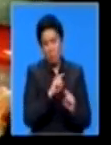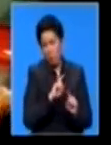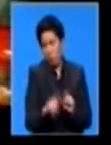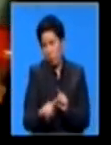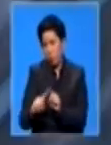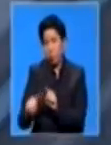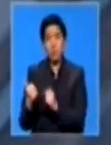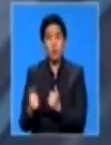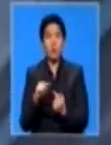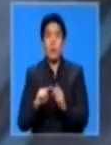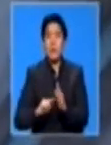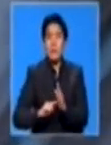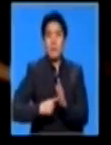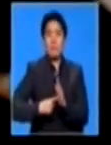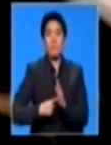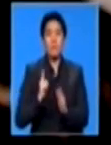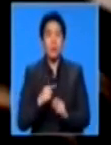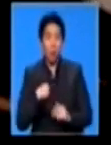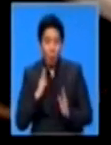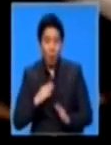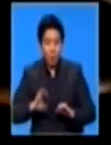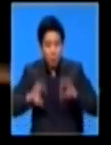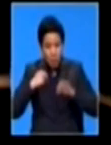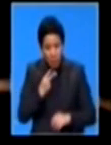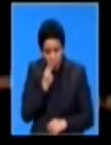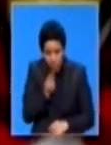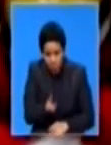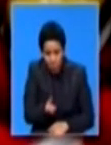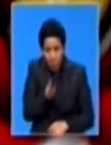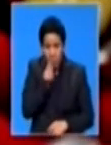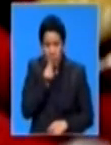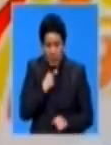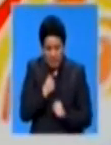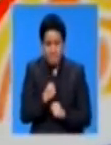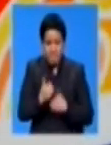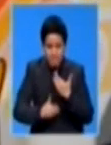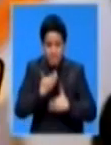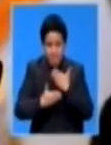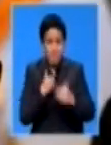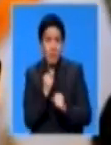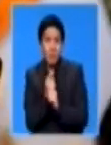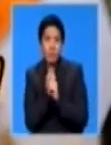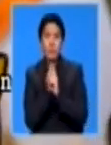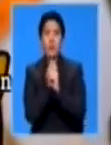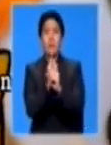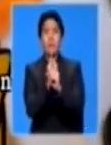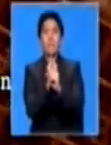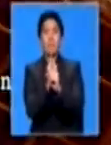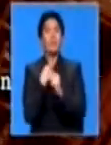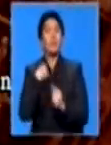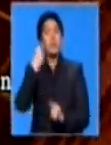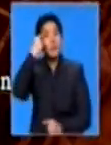ครับซึ่งเป็นจุดเริ่มต้นแรงบันดาลใจให้กับรัฐบาลนะครับในการที่จะขับเคลื่อนโครงการโอท็อปเพื่อเสริมแน